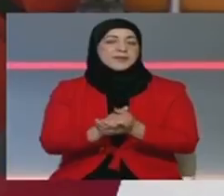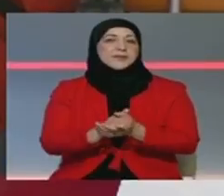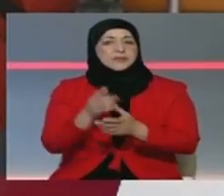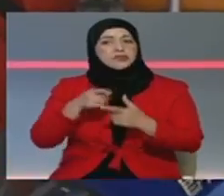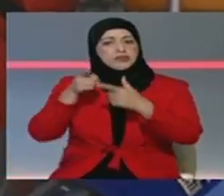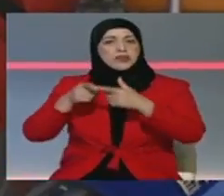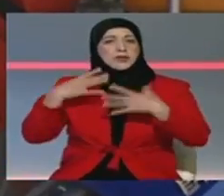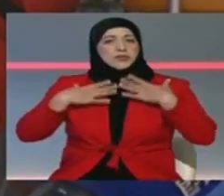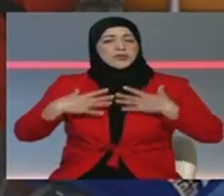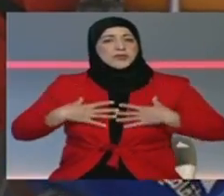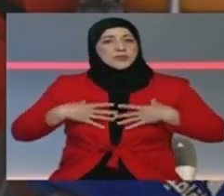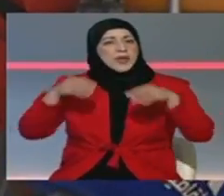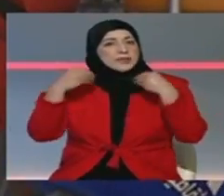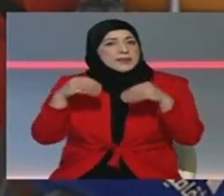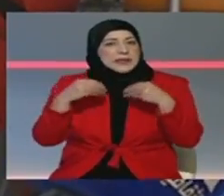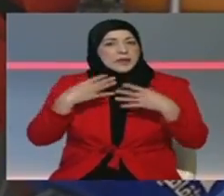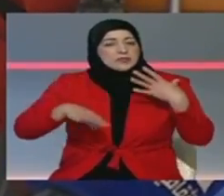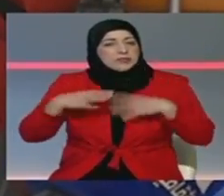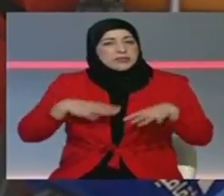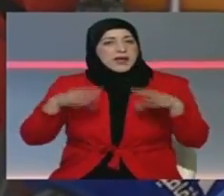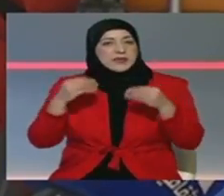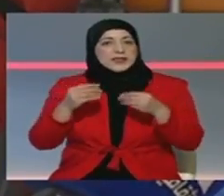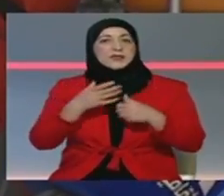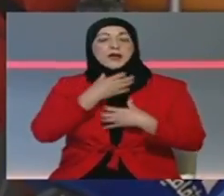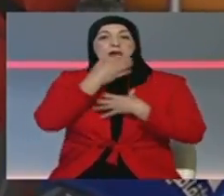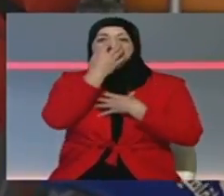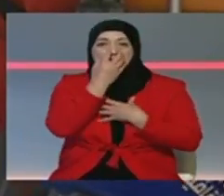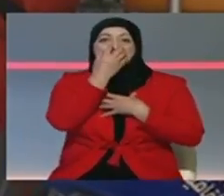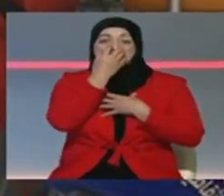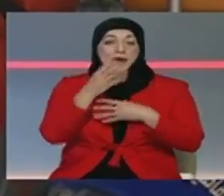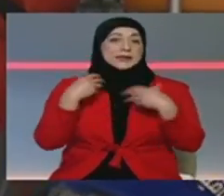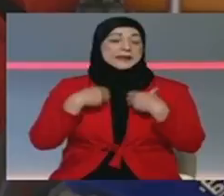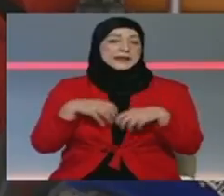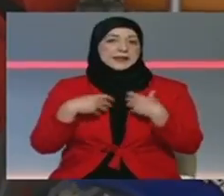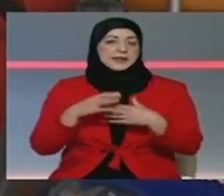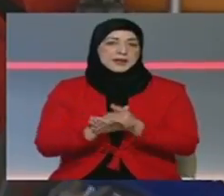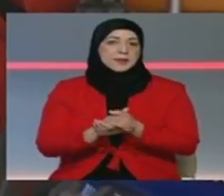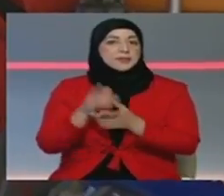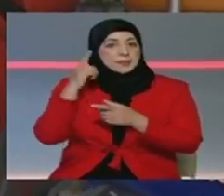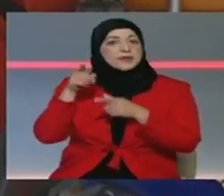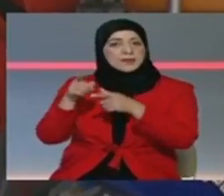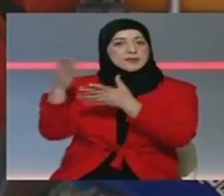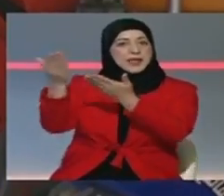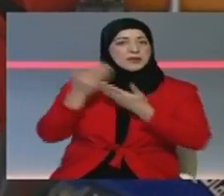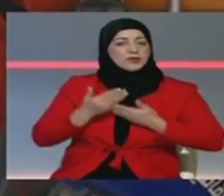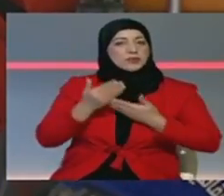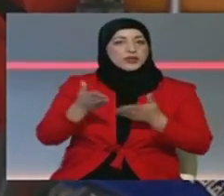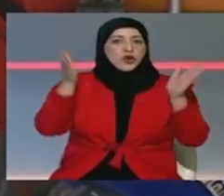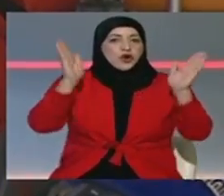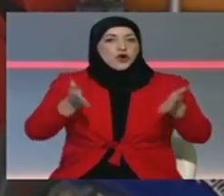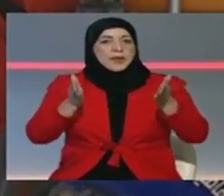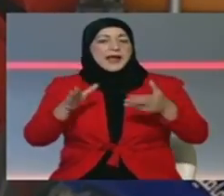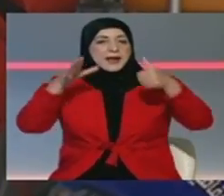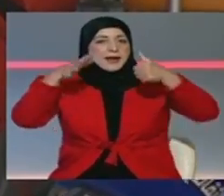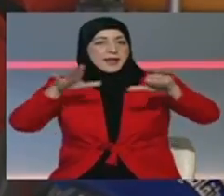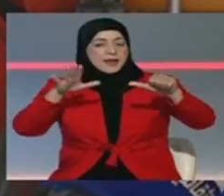وحالتها تعكرت في البيت وليت عندها ضيق تنفس، وعلى ذلك تطلب أنها نجيبوها للسبيطار عبد